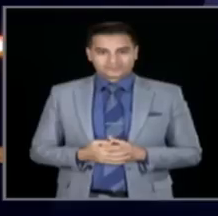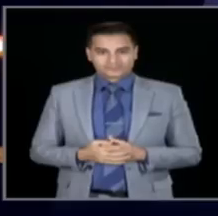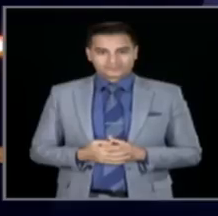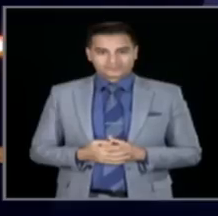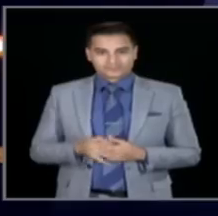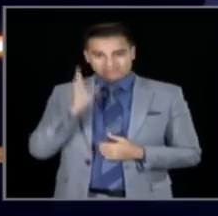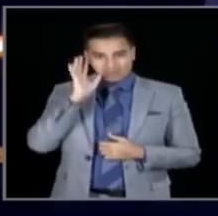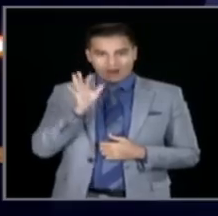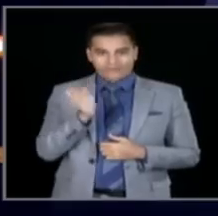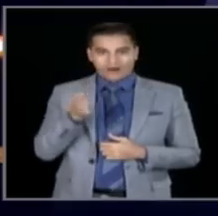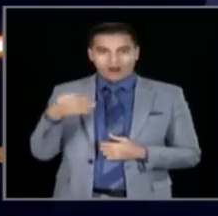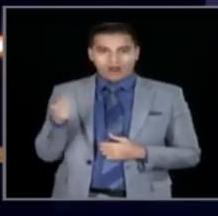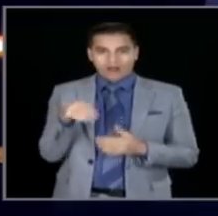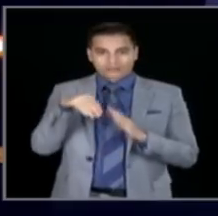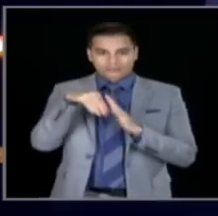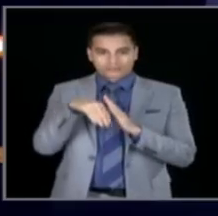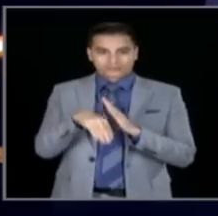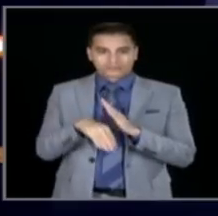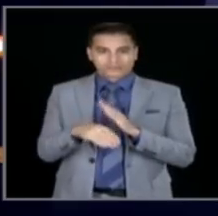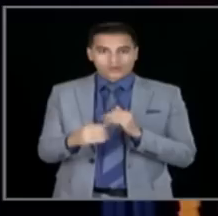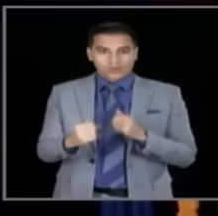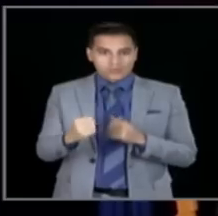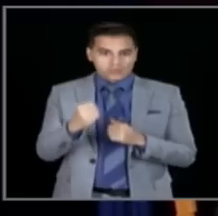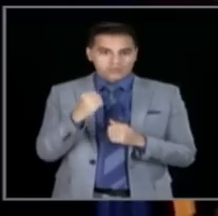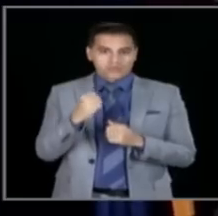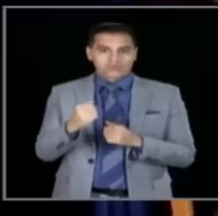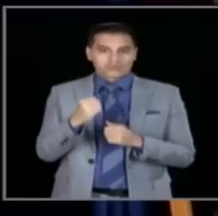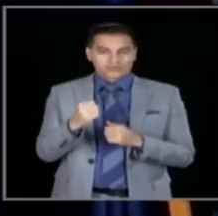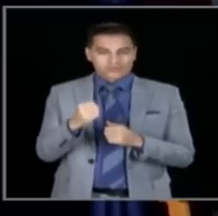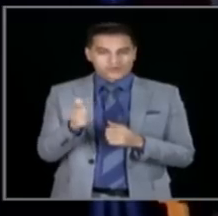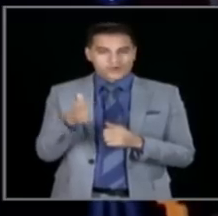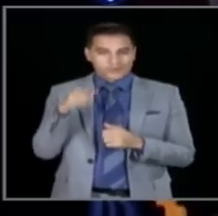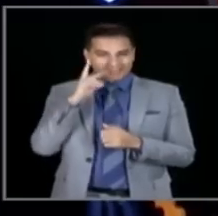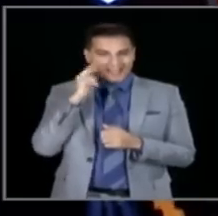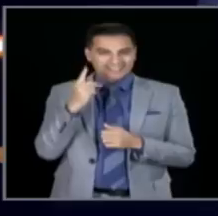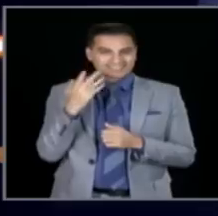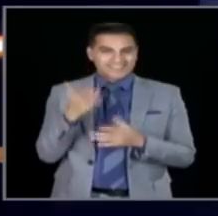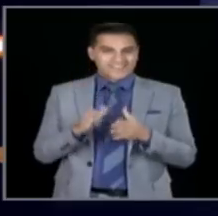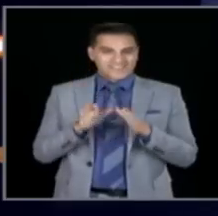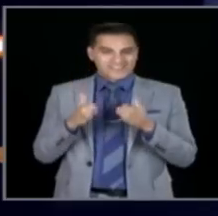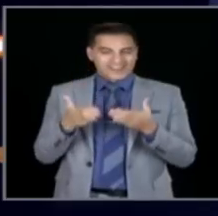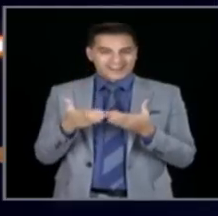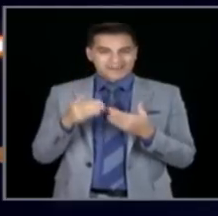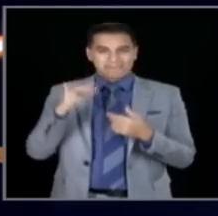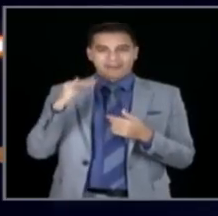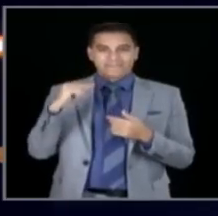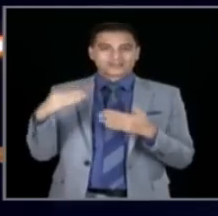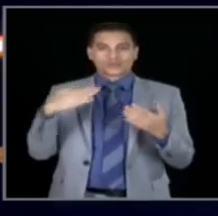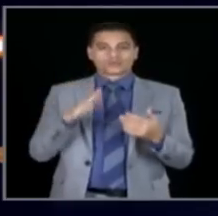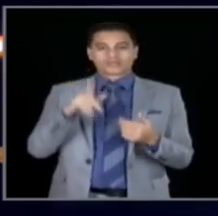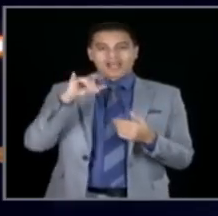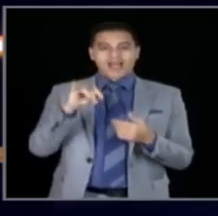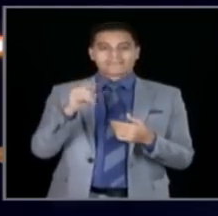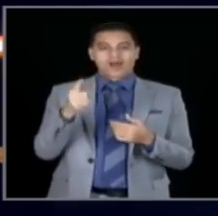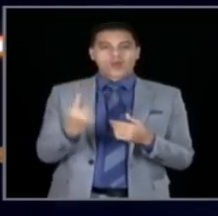من أعماق البحار الحوت الأزرق، الحمد لله على السلامة. الله يسلمك. محمد حسام طبعا